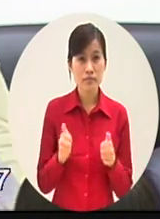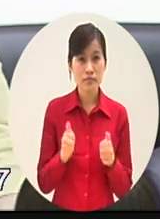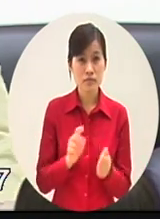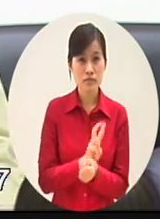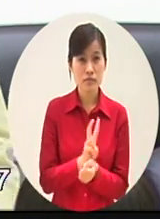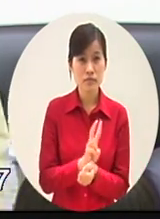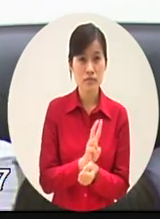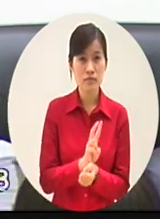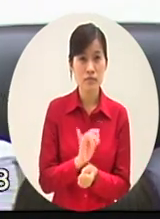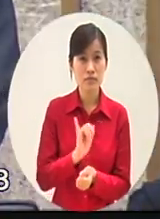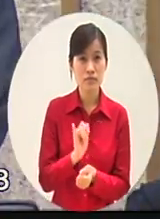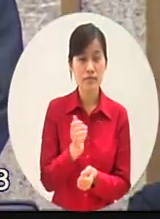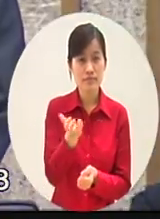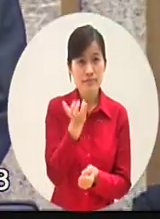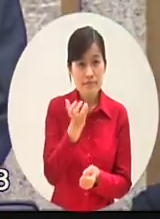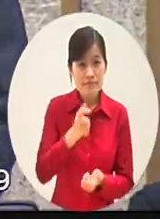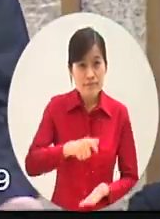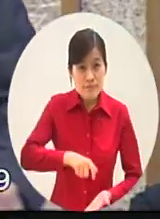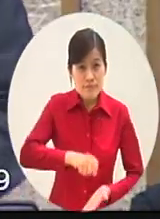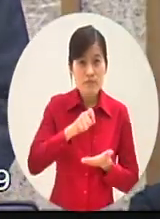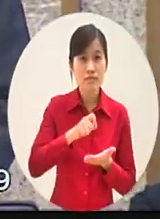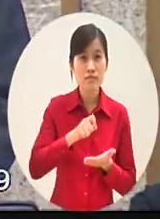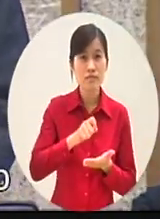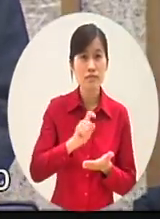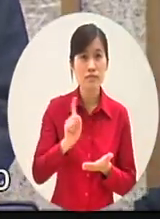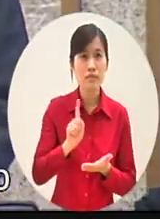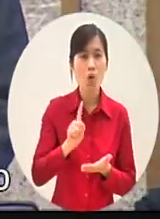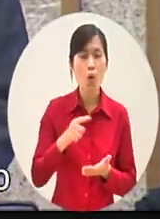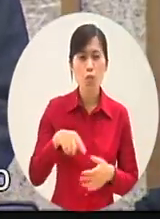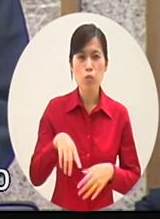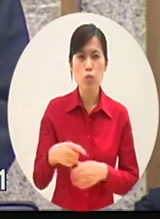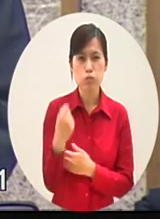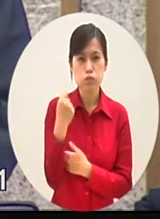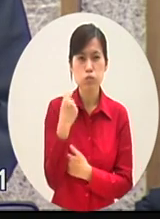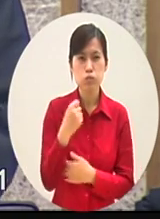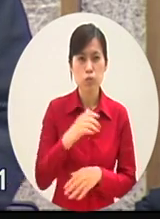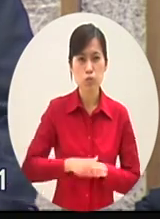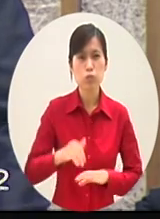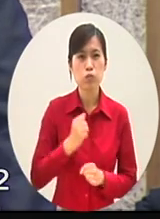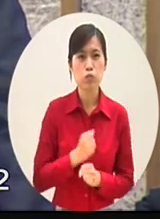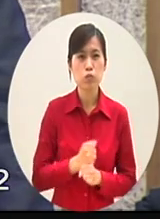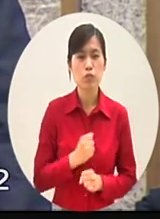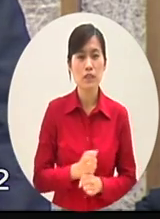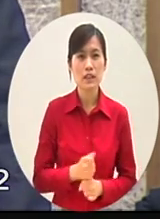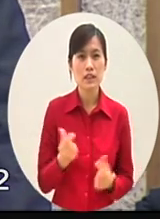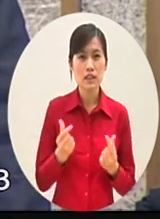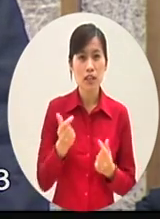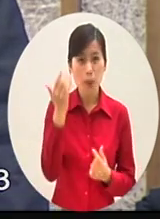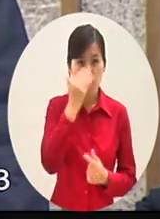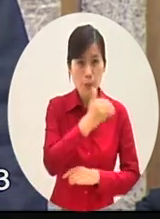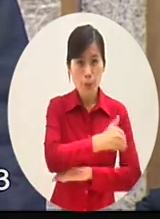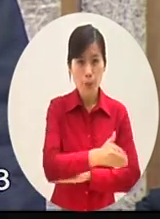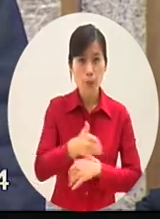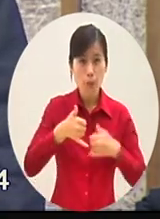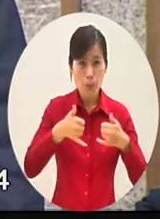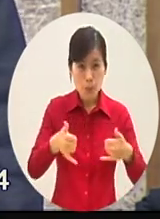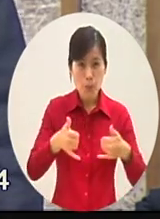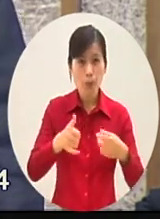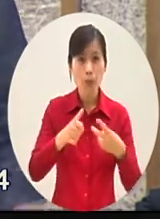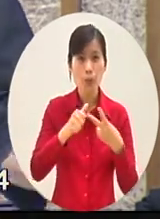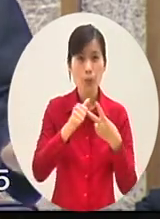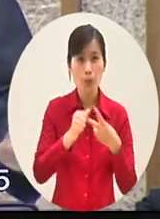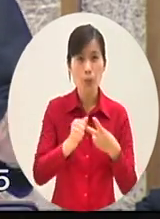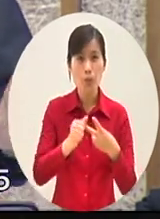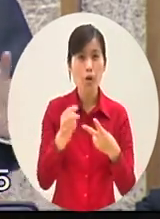告哈、哦，大概林议员所提的。我们都会全力来做啦。其中像美庄路啦、松浦路，如果